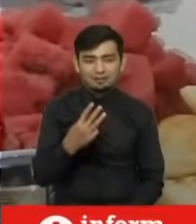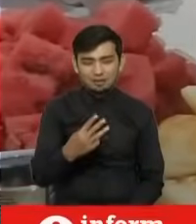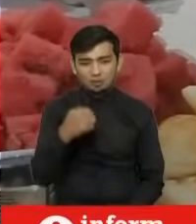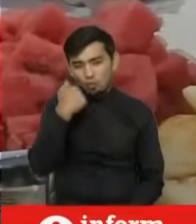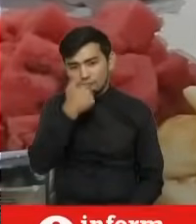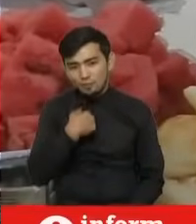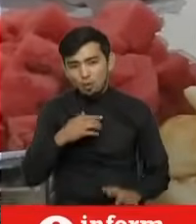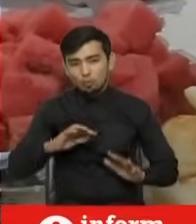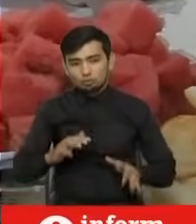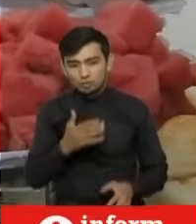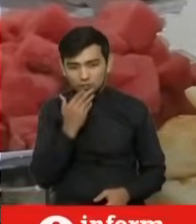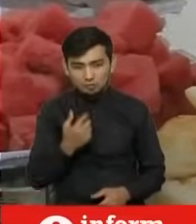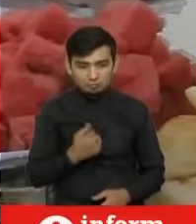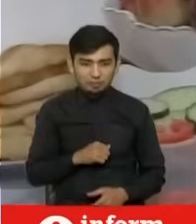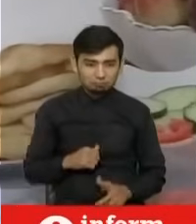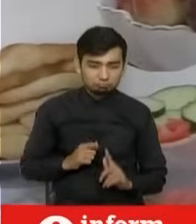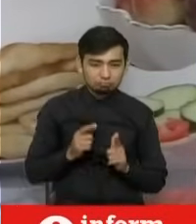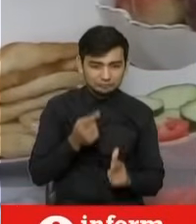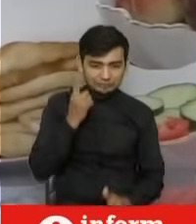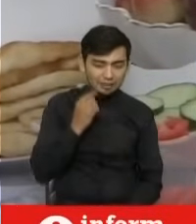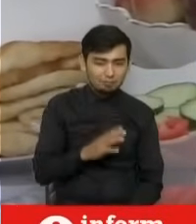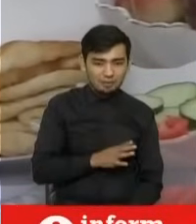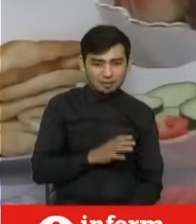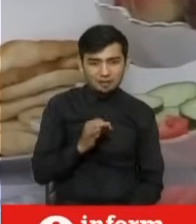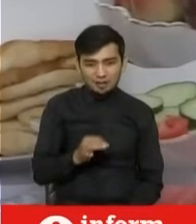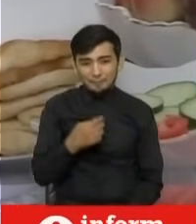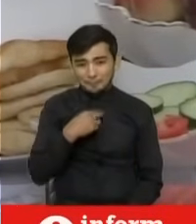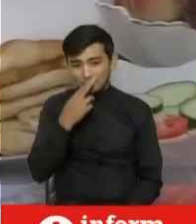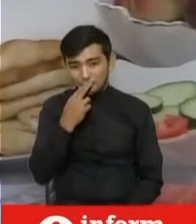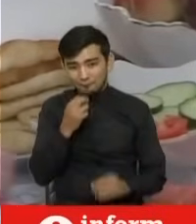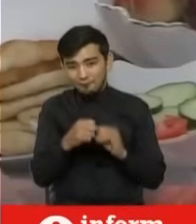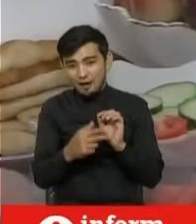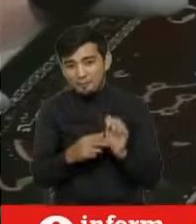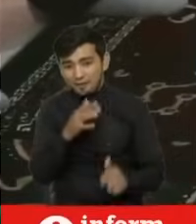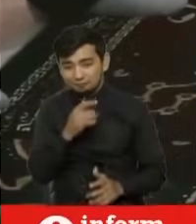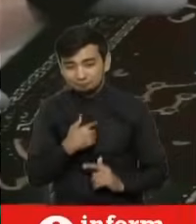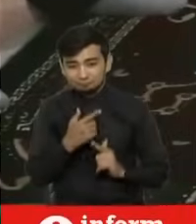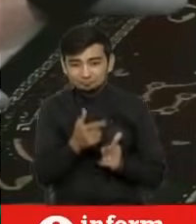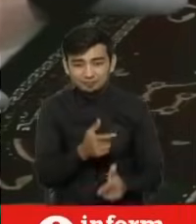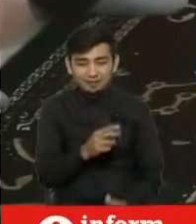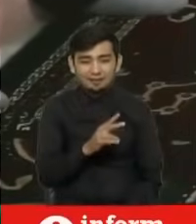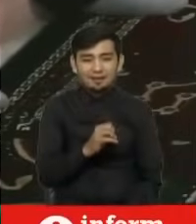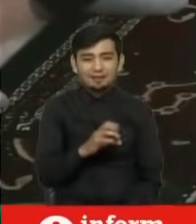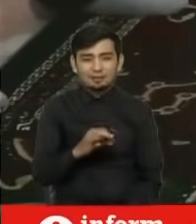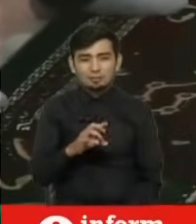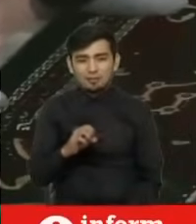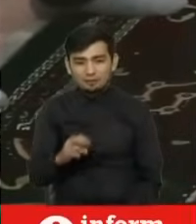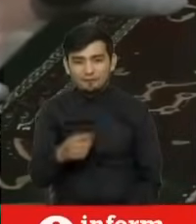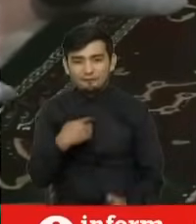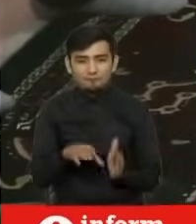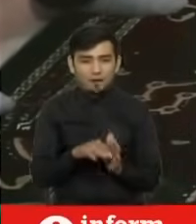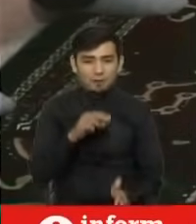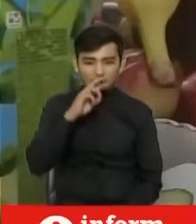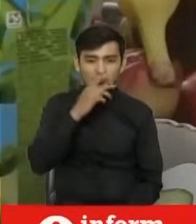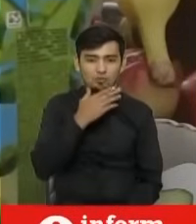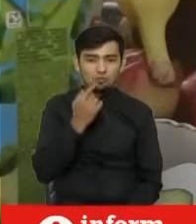устаёт ведь в профессию пришла осознанно хотя и была совсем юной восемнадцатилетней ниса Беля кайро считает что с выбором